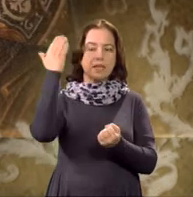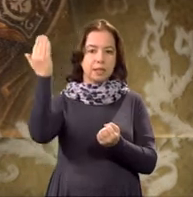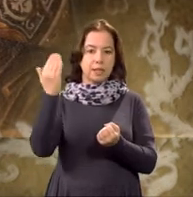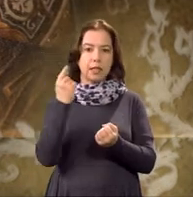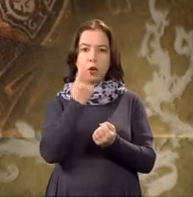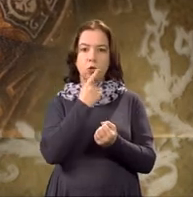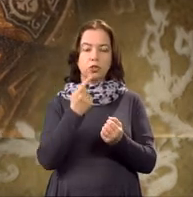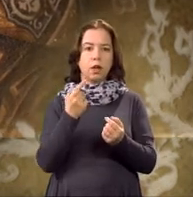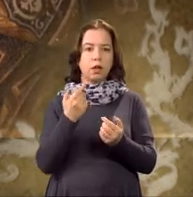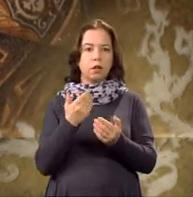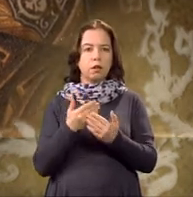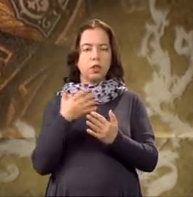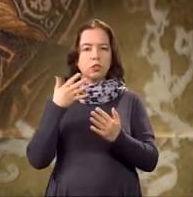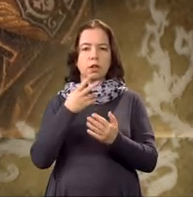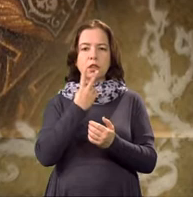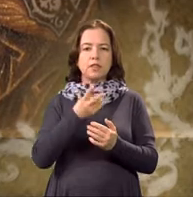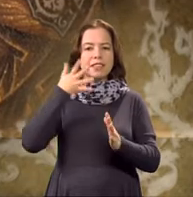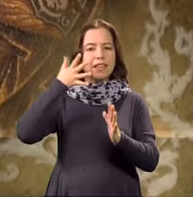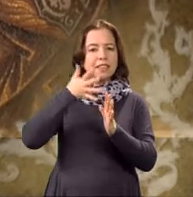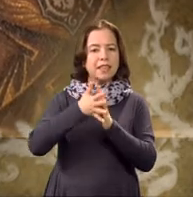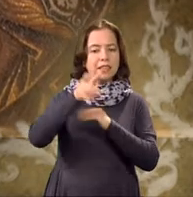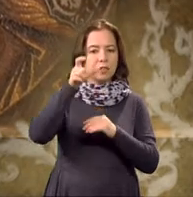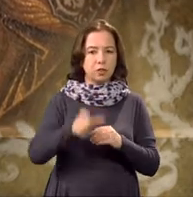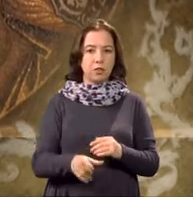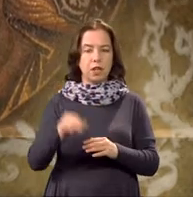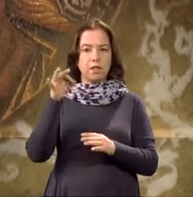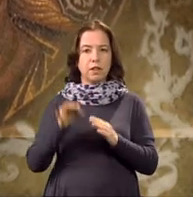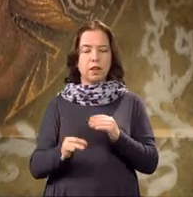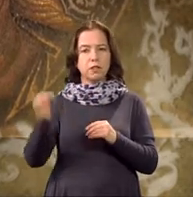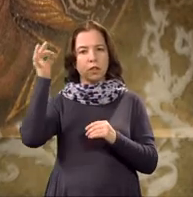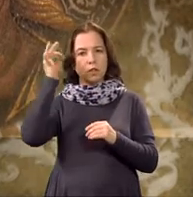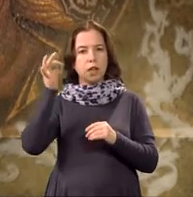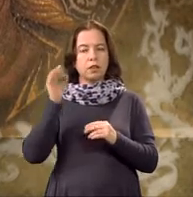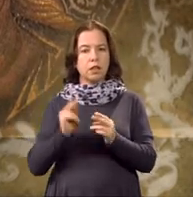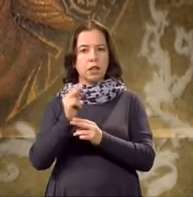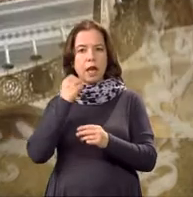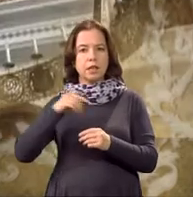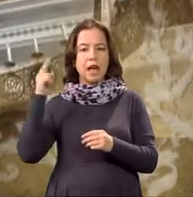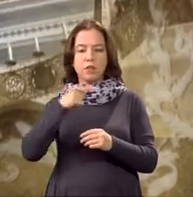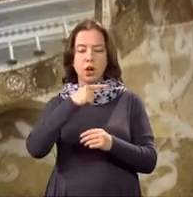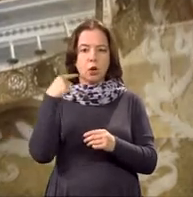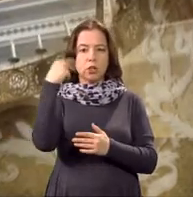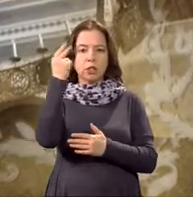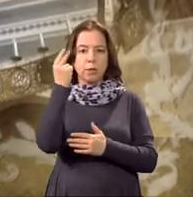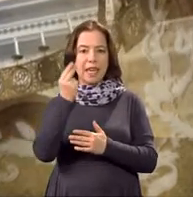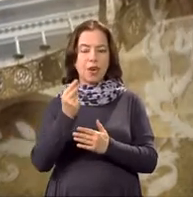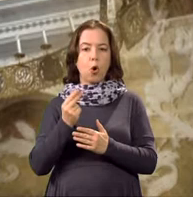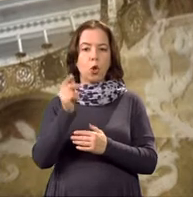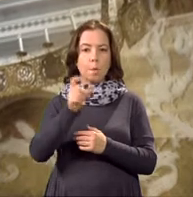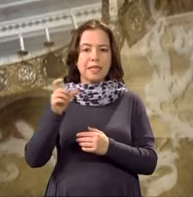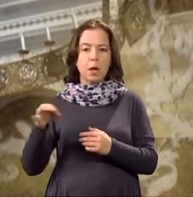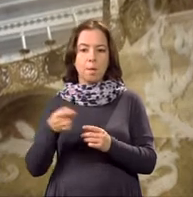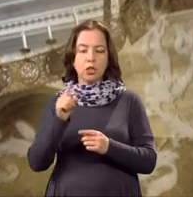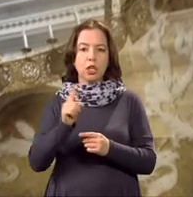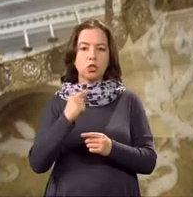наче дивляться повз людину. Одразу згадуються настанови давньоруських іконописців про те, що